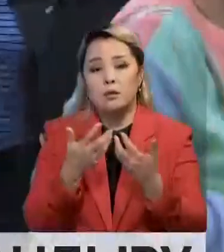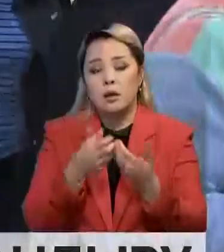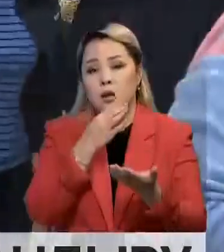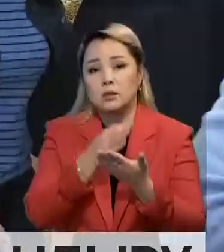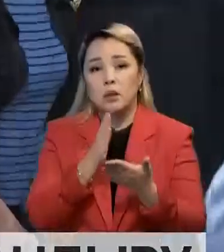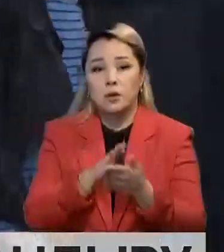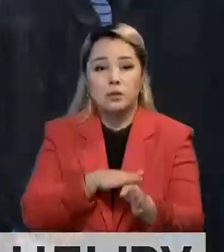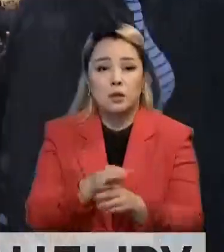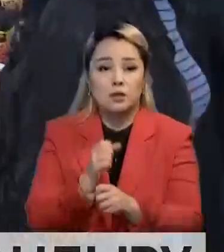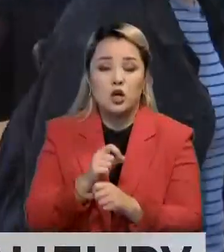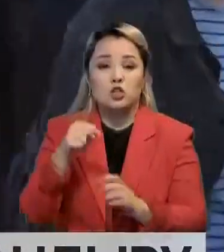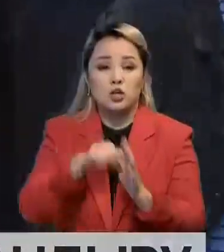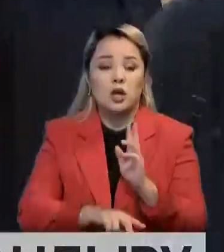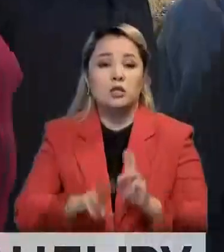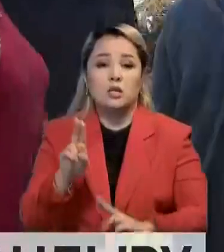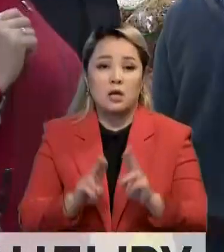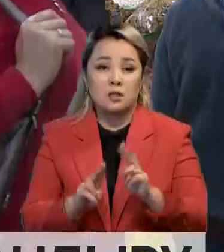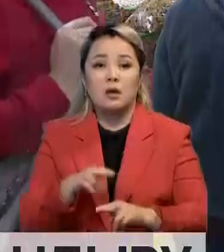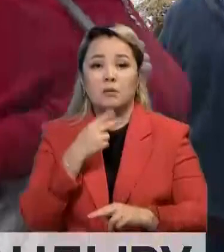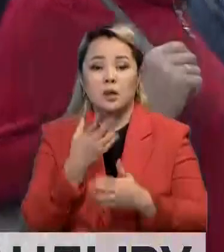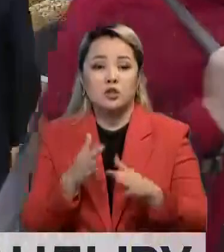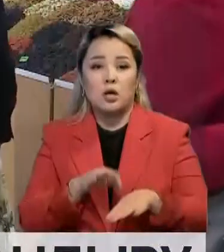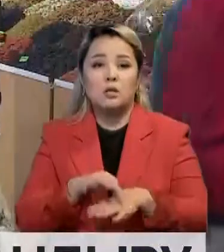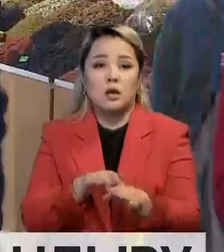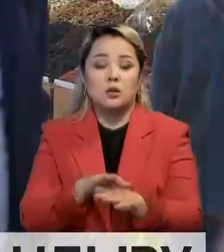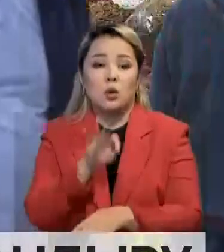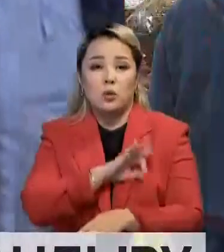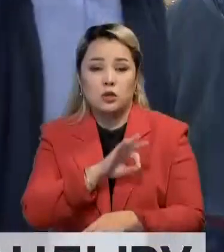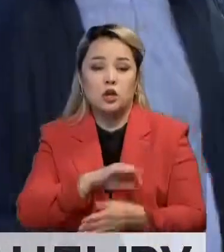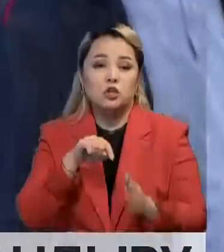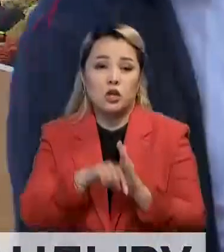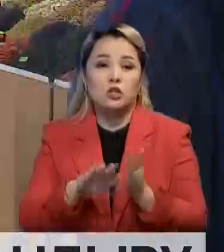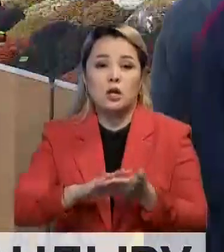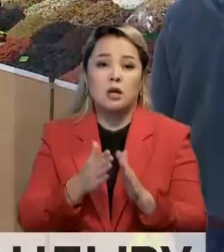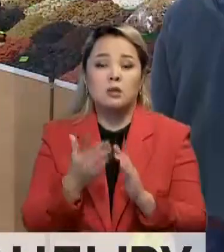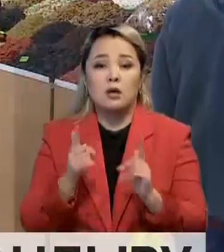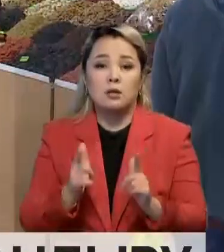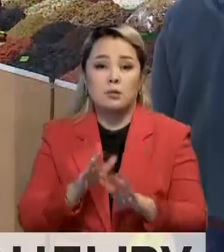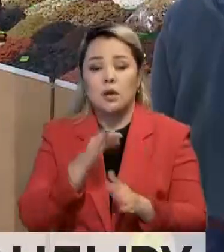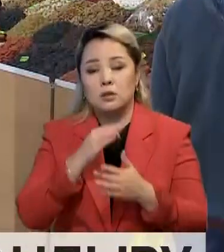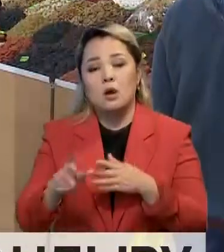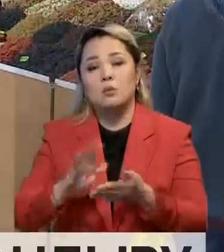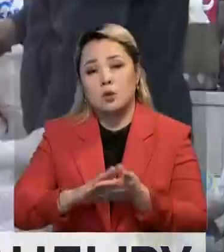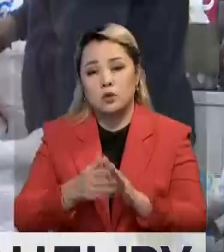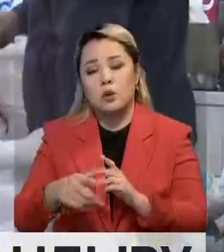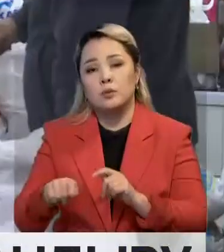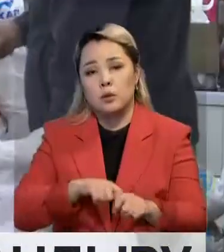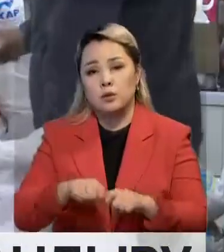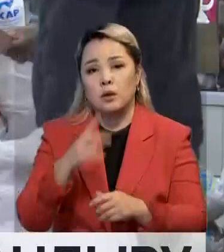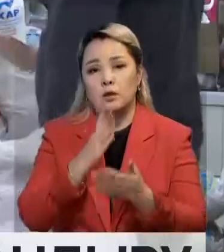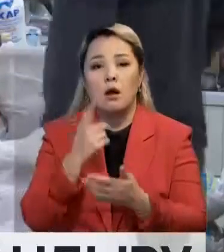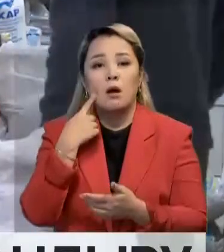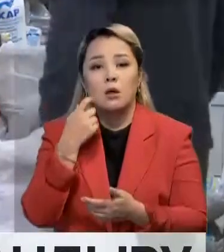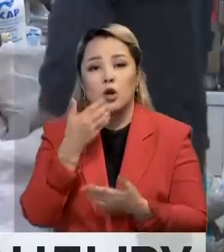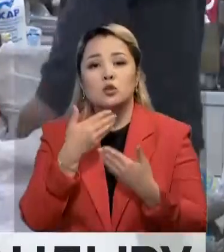отырамыз. Ал ішкі ережеге шекеден қарағандарға шара қолданамыз. Ішкі жағдаймен келіспесе келісім шартты бұзамыз.